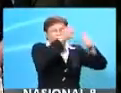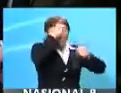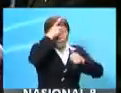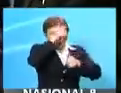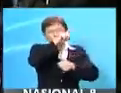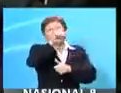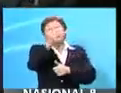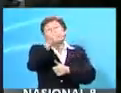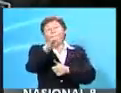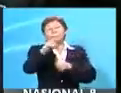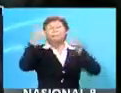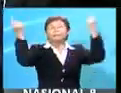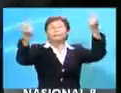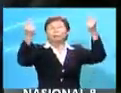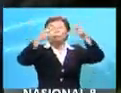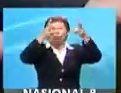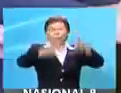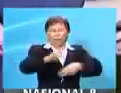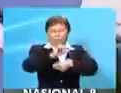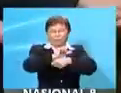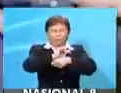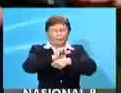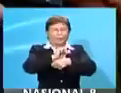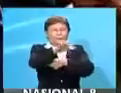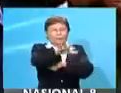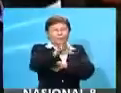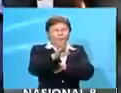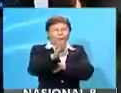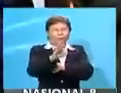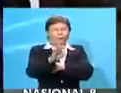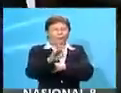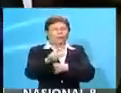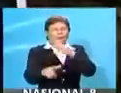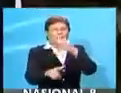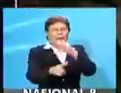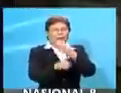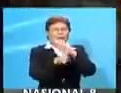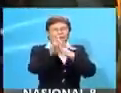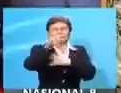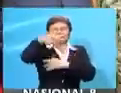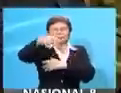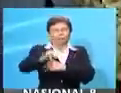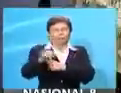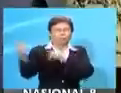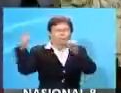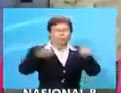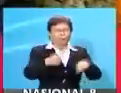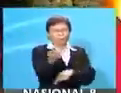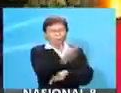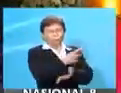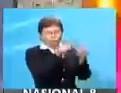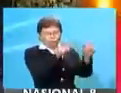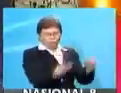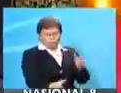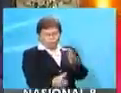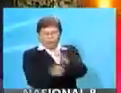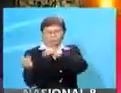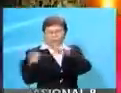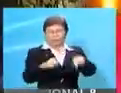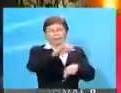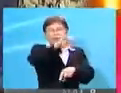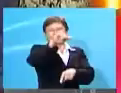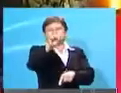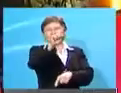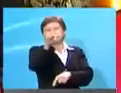Zahid diraikan dalam warga Kementerian atas pelantikan beliau sebagai timbalan Perdana Menteri terhadir kedua-dua timbalannya Datuk Nor